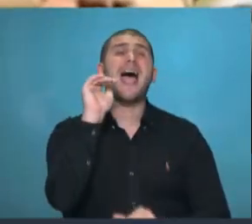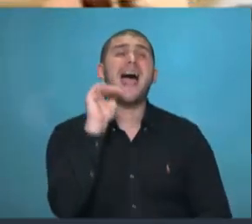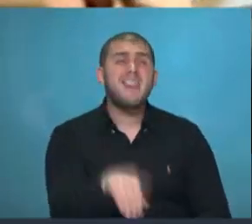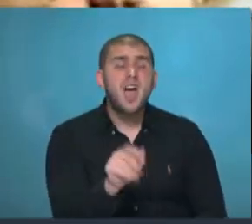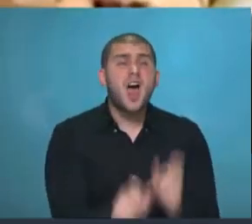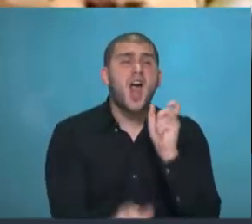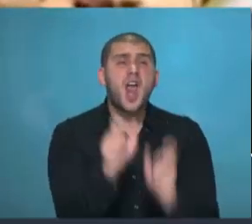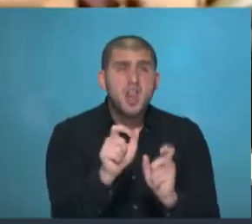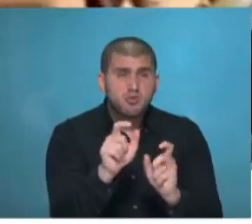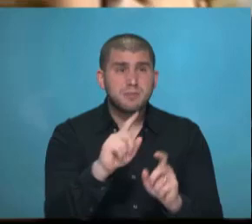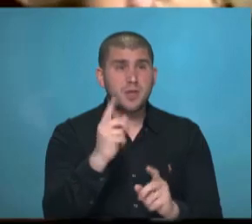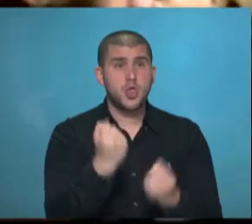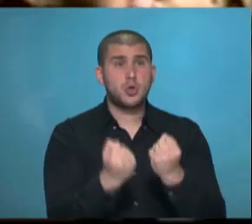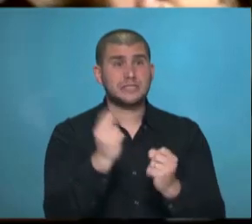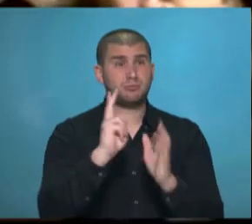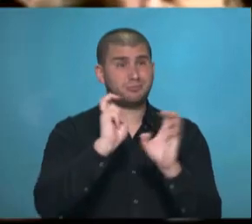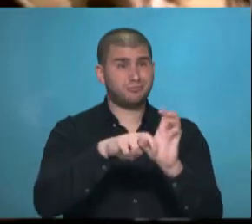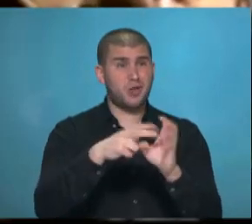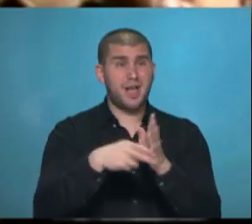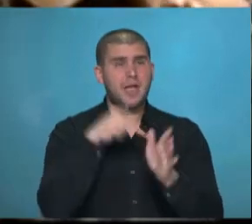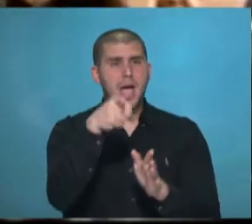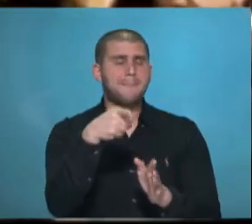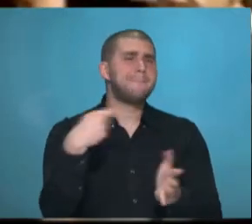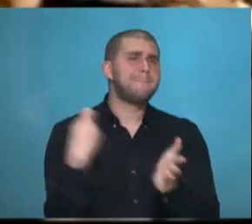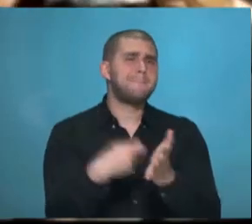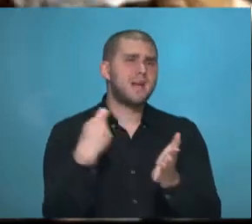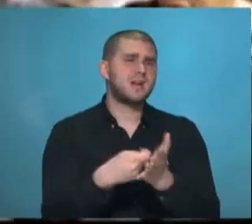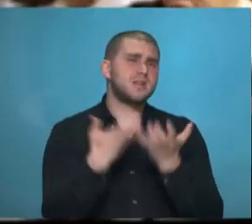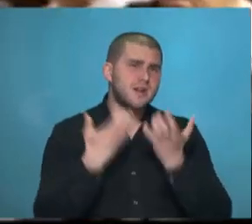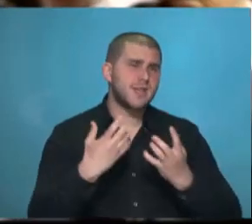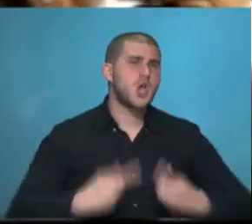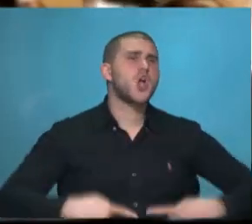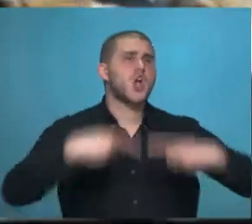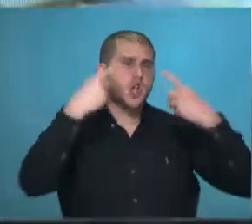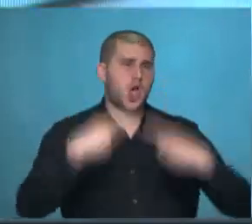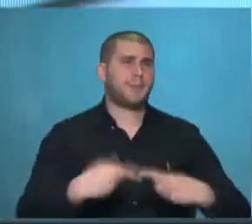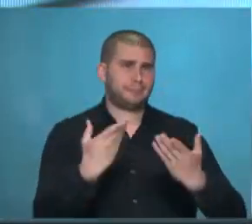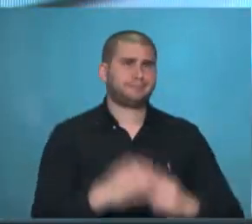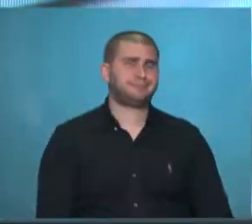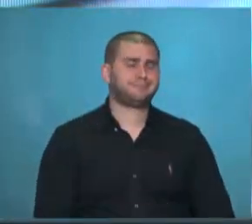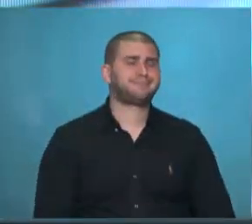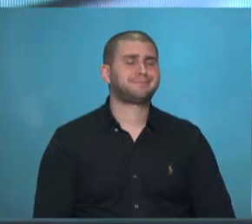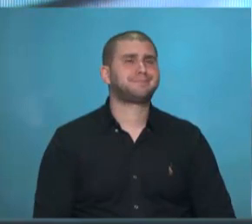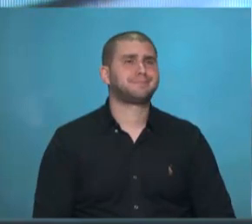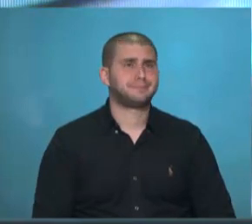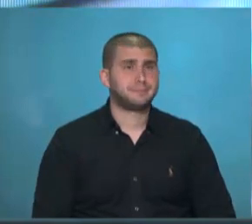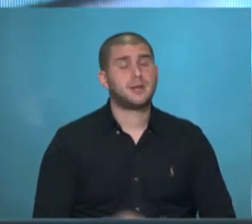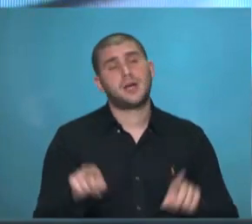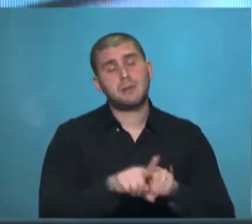אנשים נוסעי הרכבת הם שמשלמים לאורך היום את המחיר. כמו